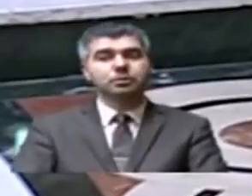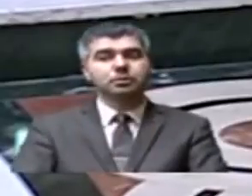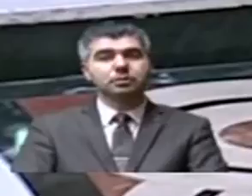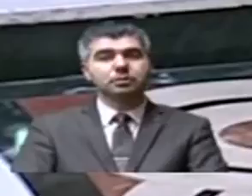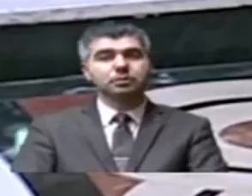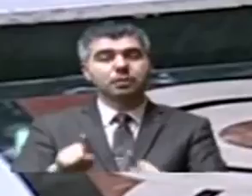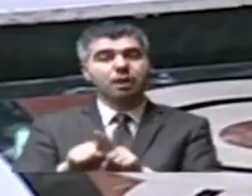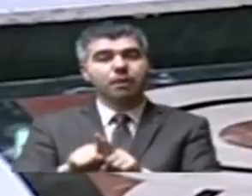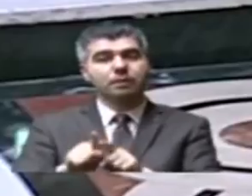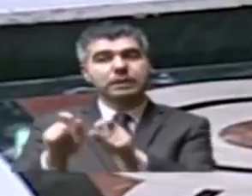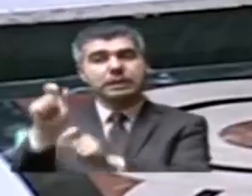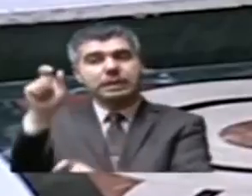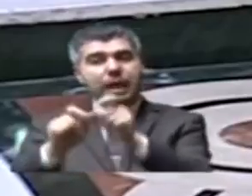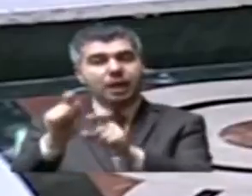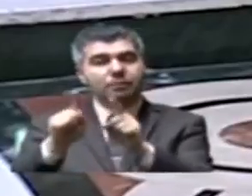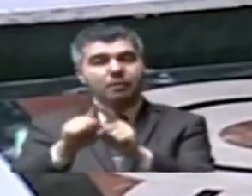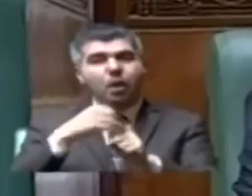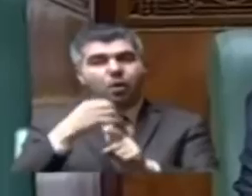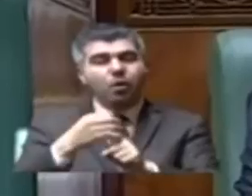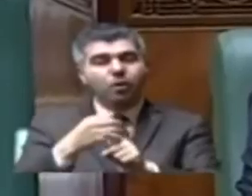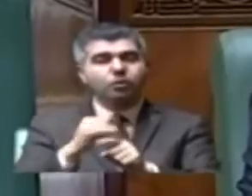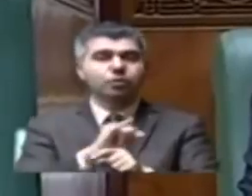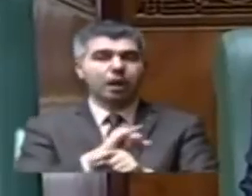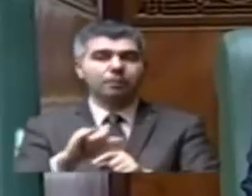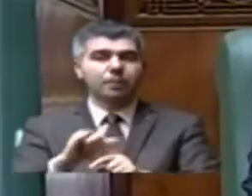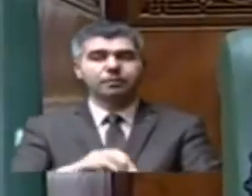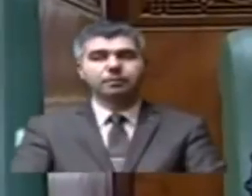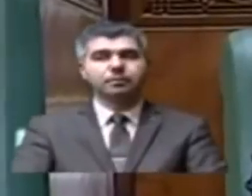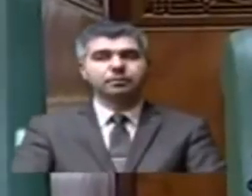عواطف المواطنين راه سهلة، تانا نديرها.